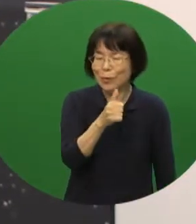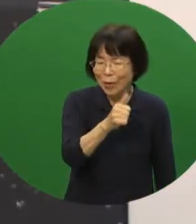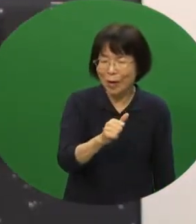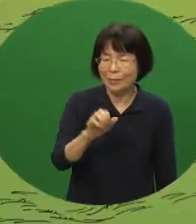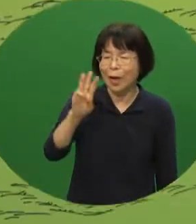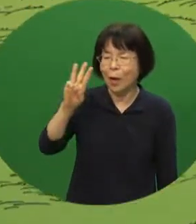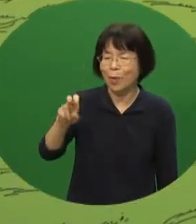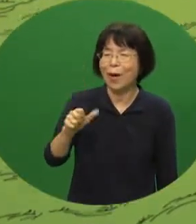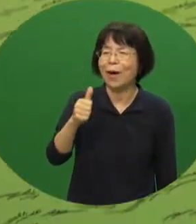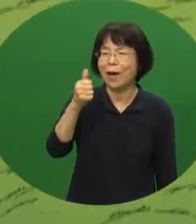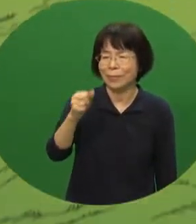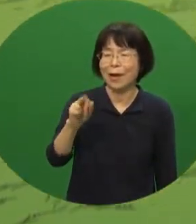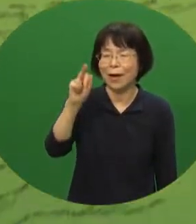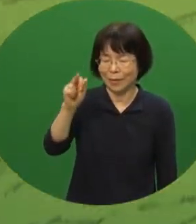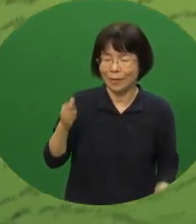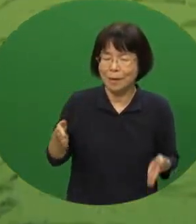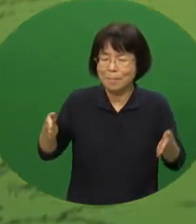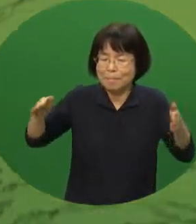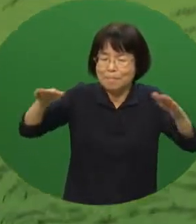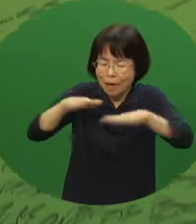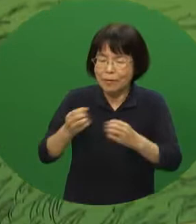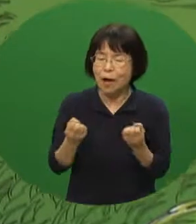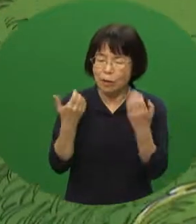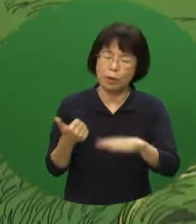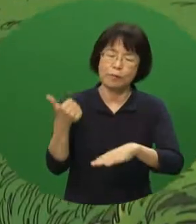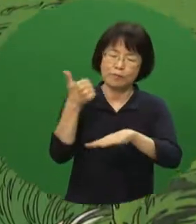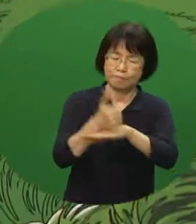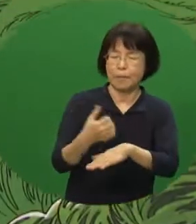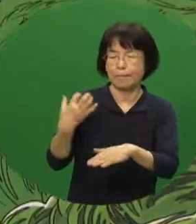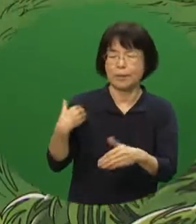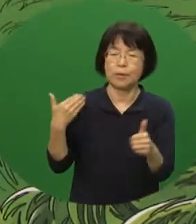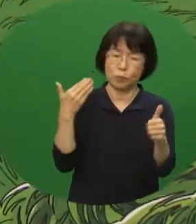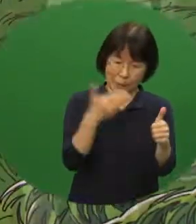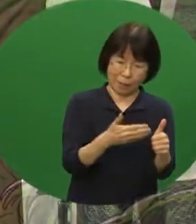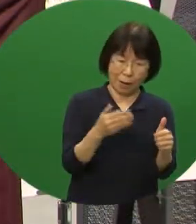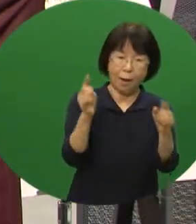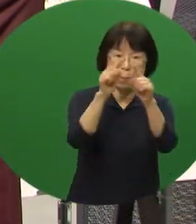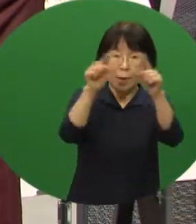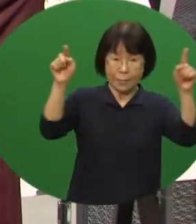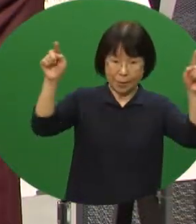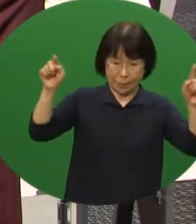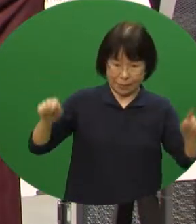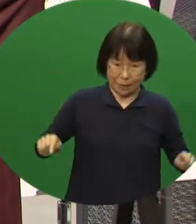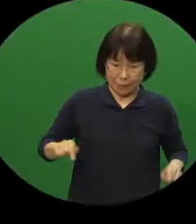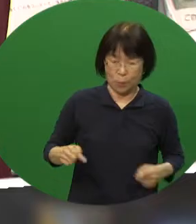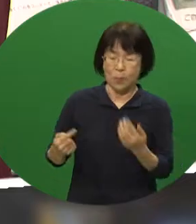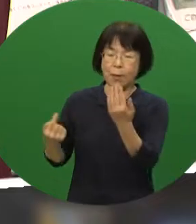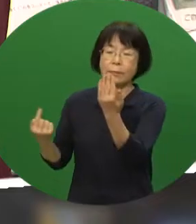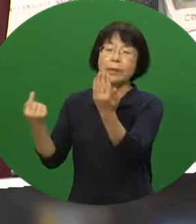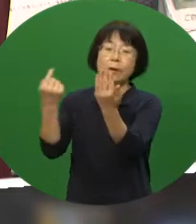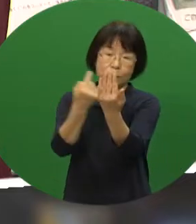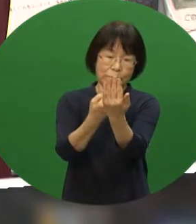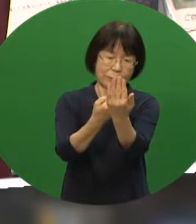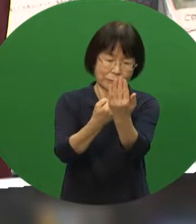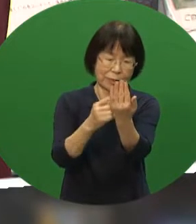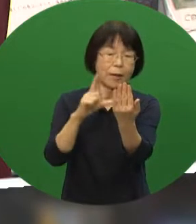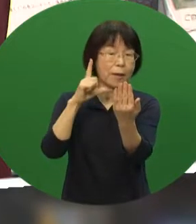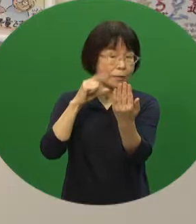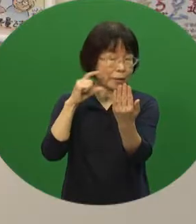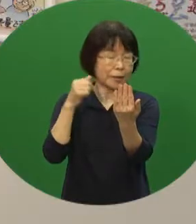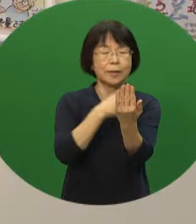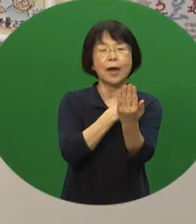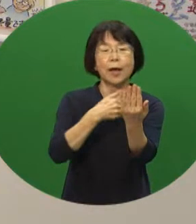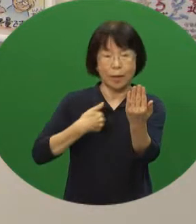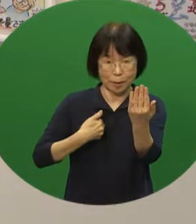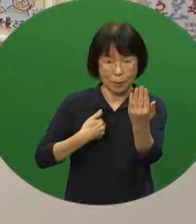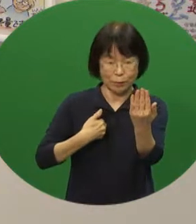でイラストレーターの渡瀬誠三さんが新名誉館長に就任。渡瀬さんの作品を大型パネルにした撮影スポットもできました。